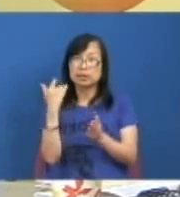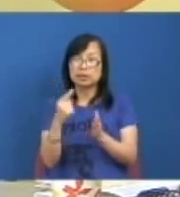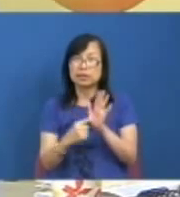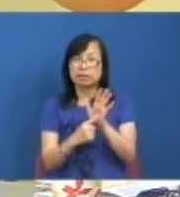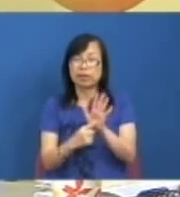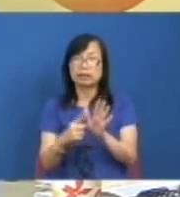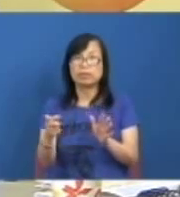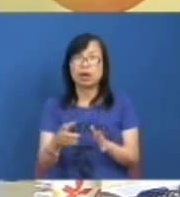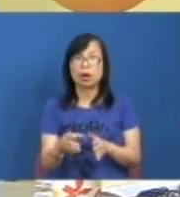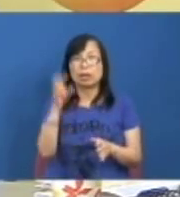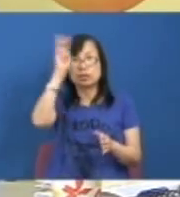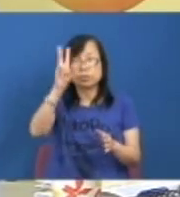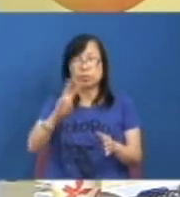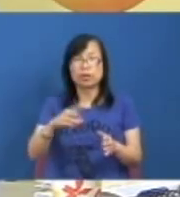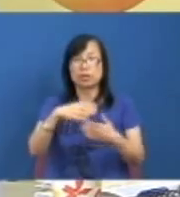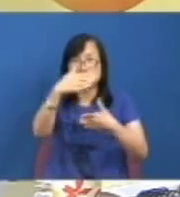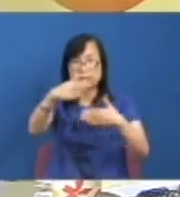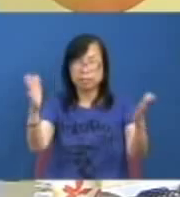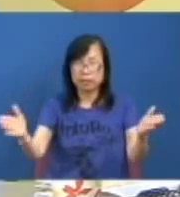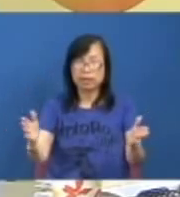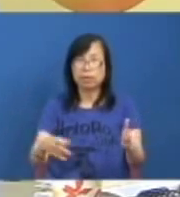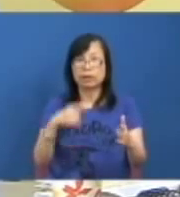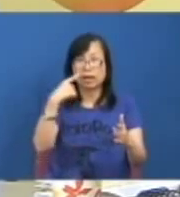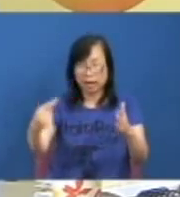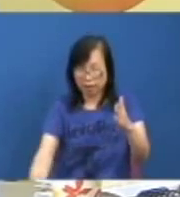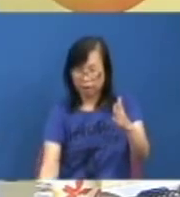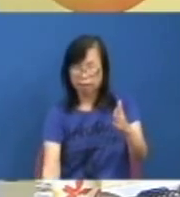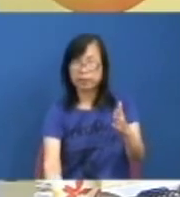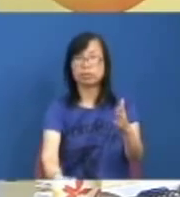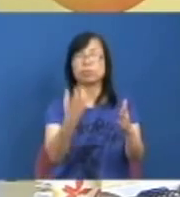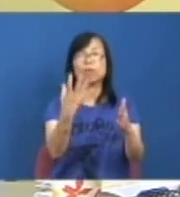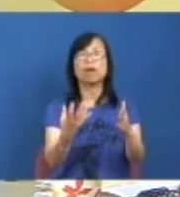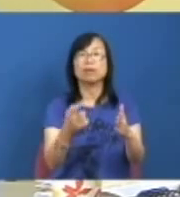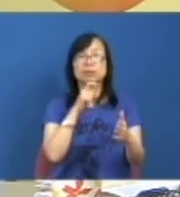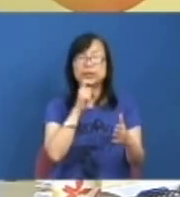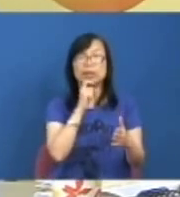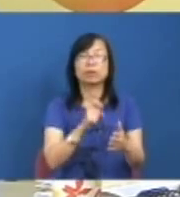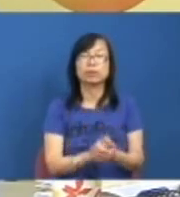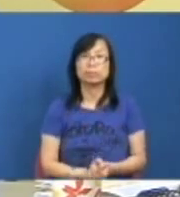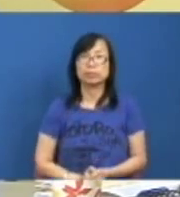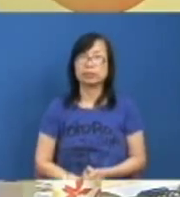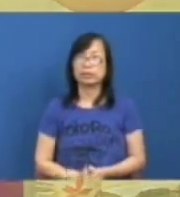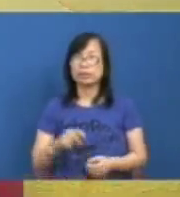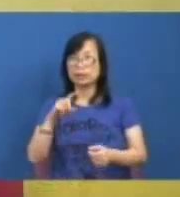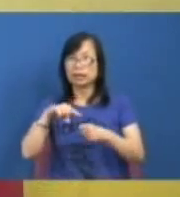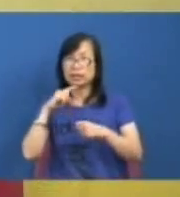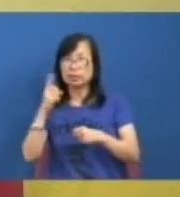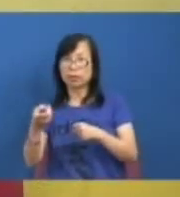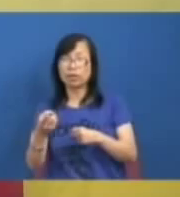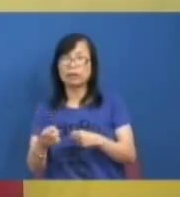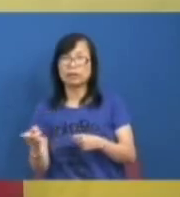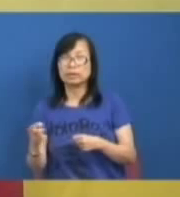可以四面八方咁嚟嘅，有啲時喺下邊谷翻上去都有㗎。 咁另外咧，仲有咧